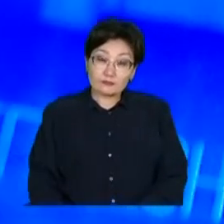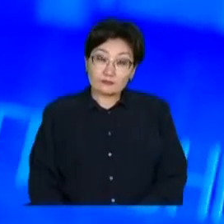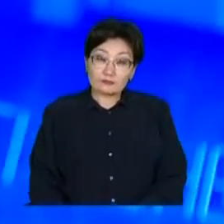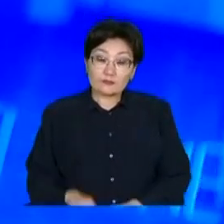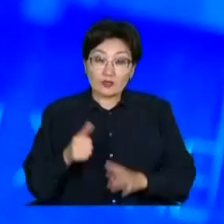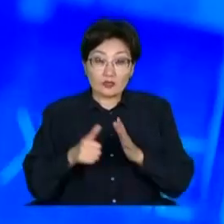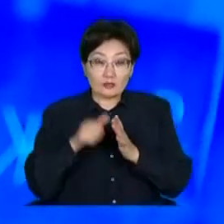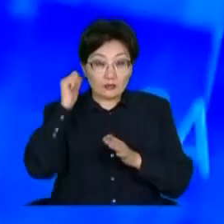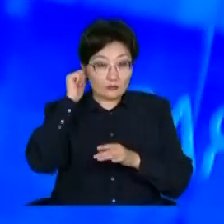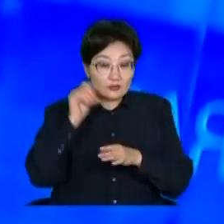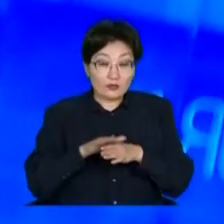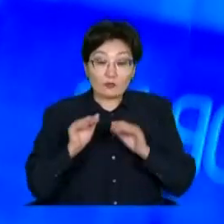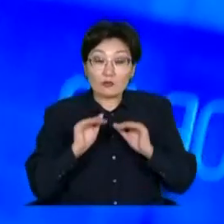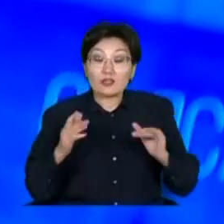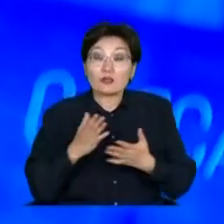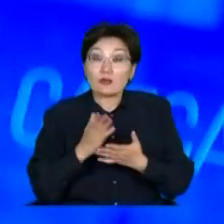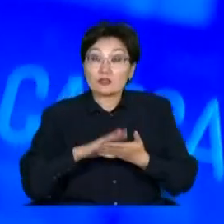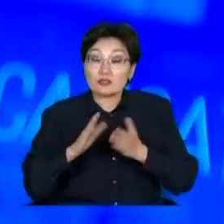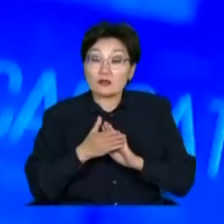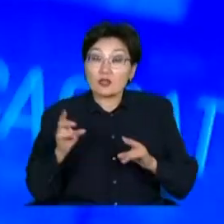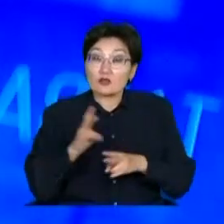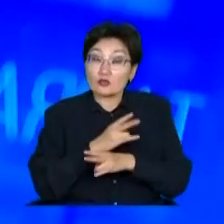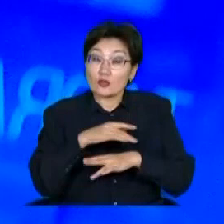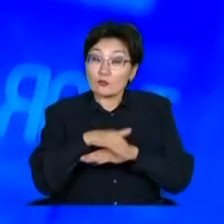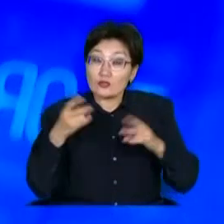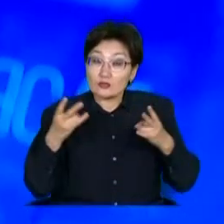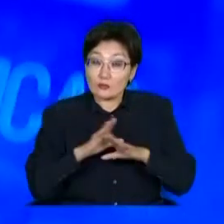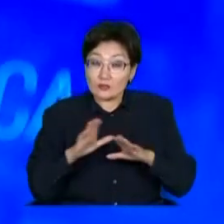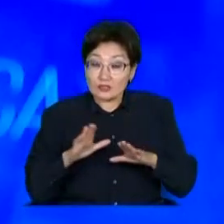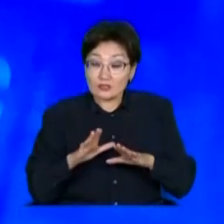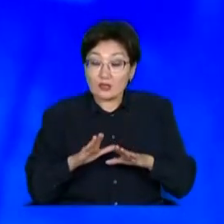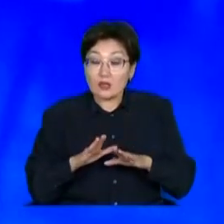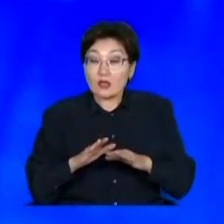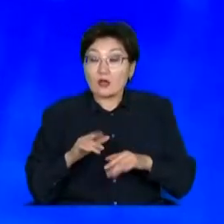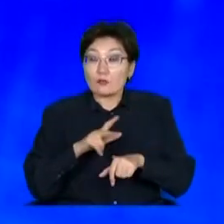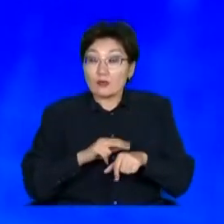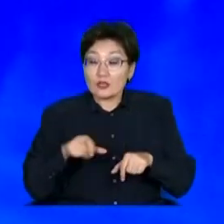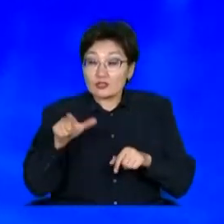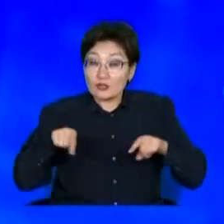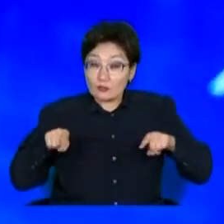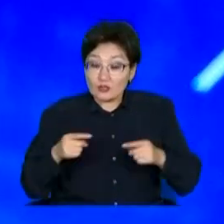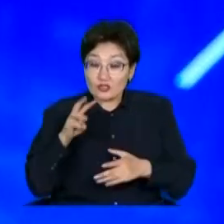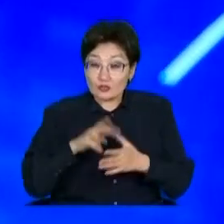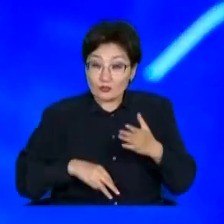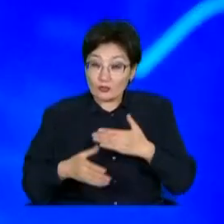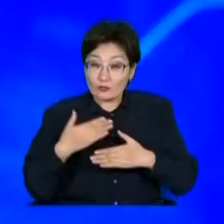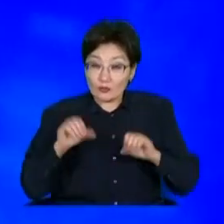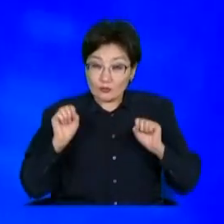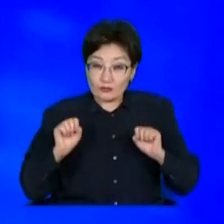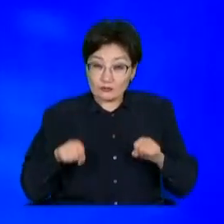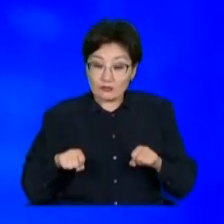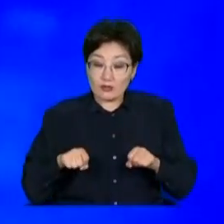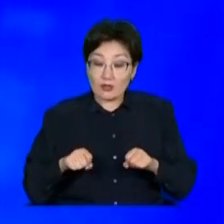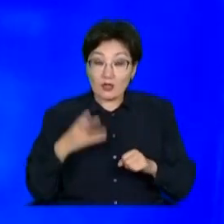Кәмелет жасына толмаған балаңыз болса, түнде көшеге жібермеңіз. Не жамандыққа орнат, не полицияға ұсталып, айыппұл арқалауыңыз бек